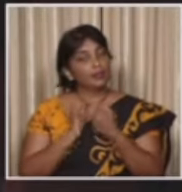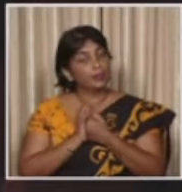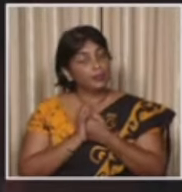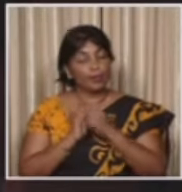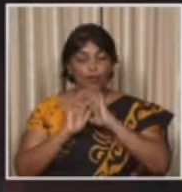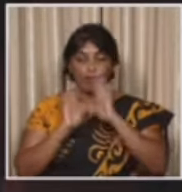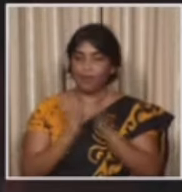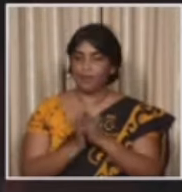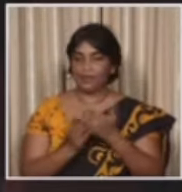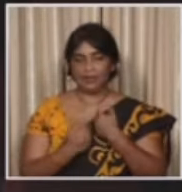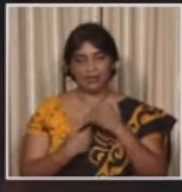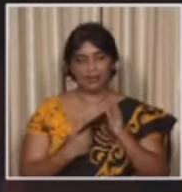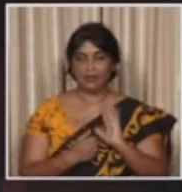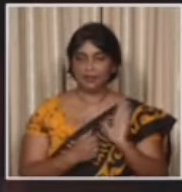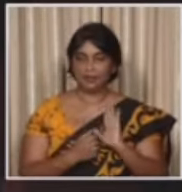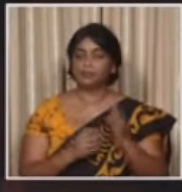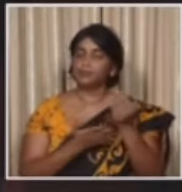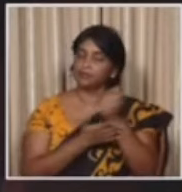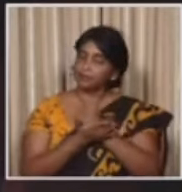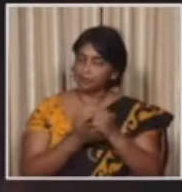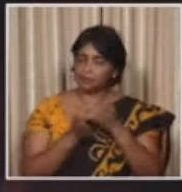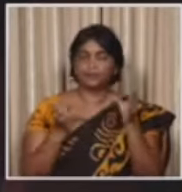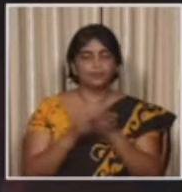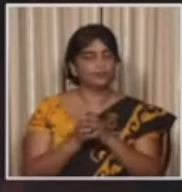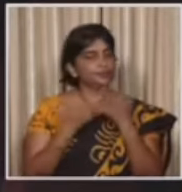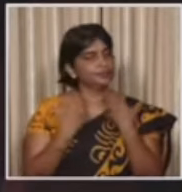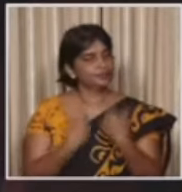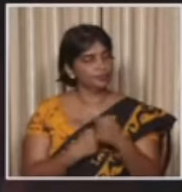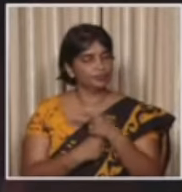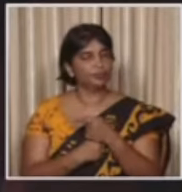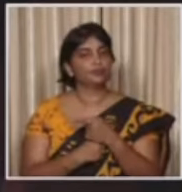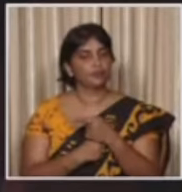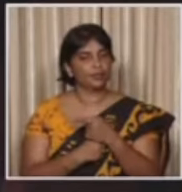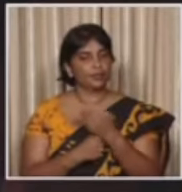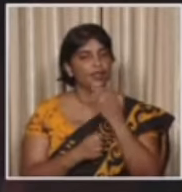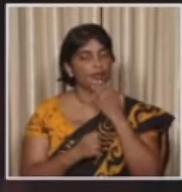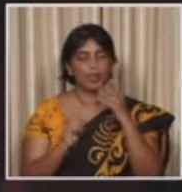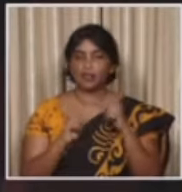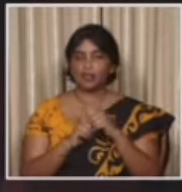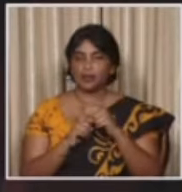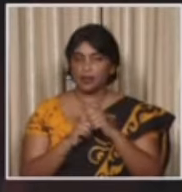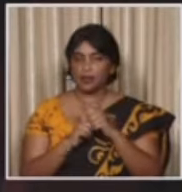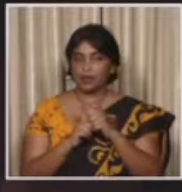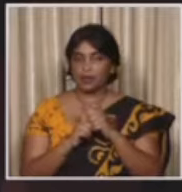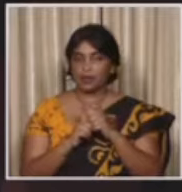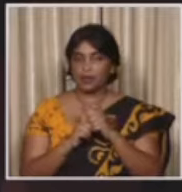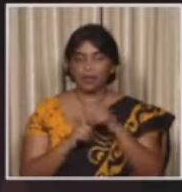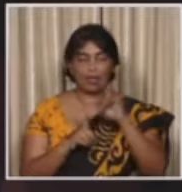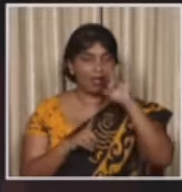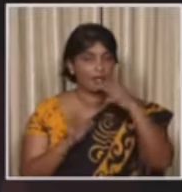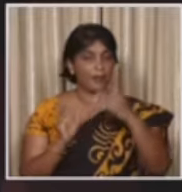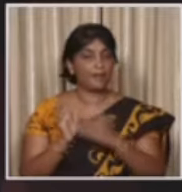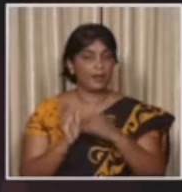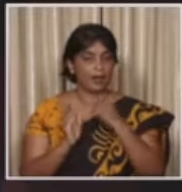නැහැ. අපි හැමෝම එකතු වෙලා මේ ලබාගත්තු ඇමරිකන් ඩොලර්ස් 100 මිලියන්